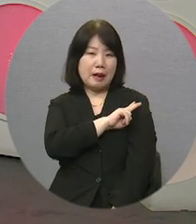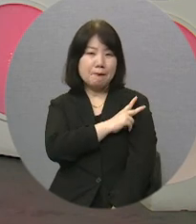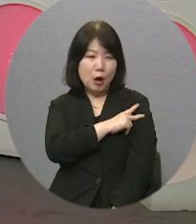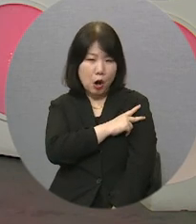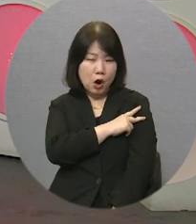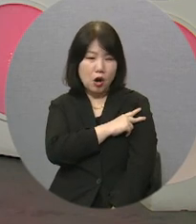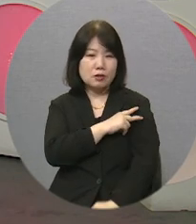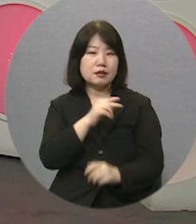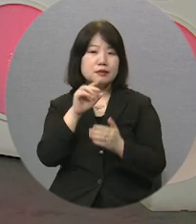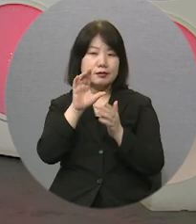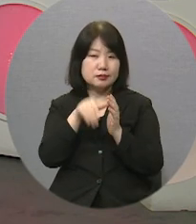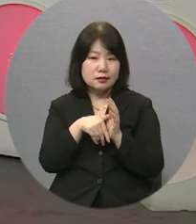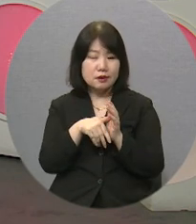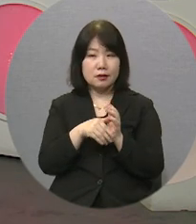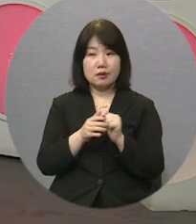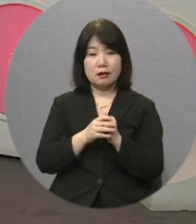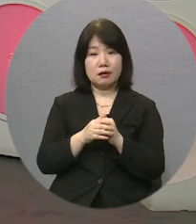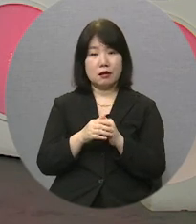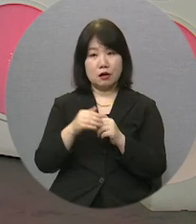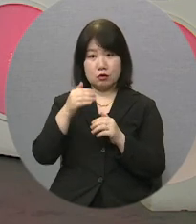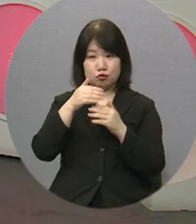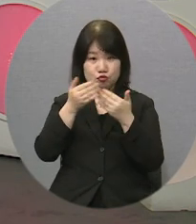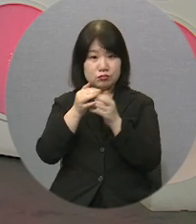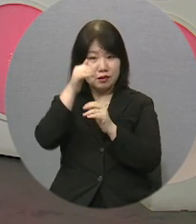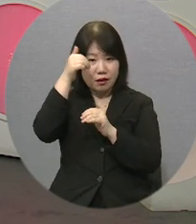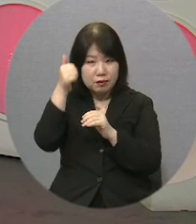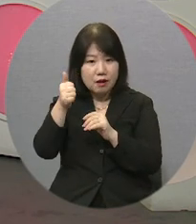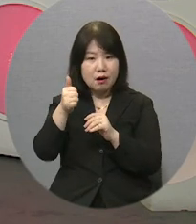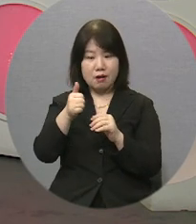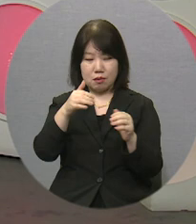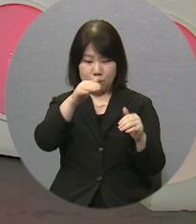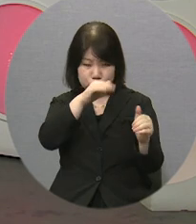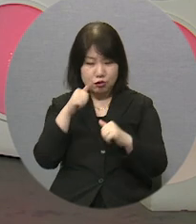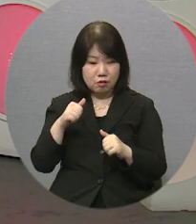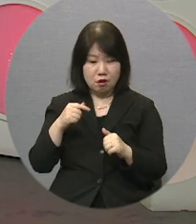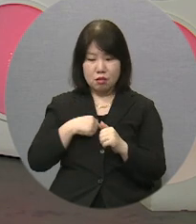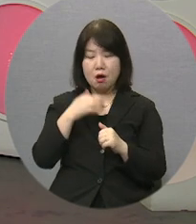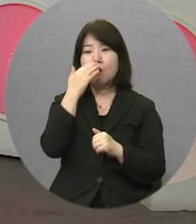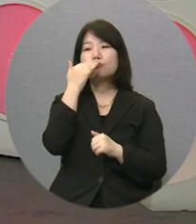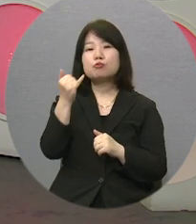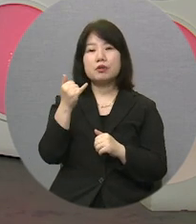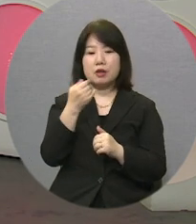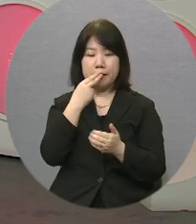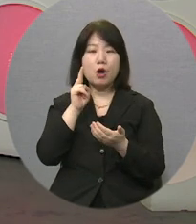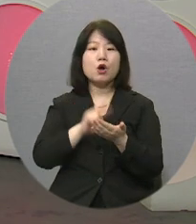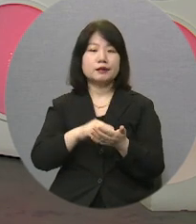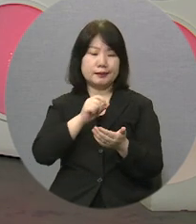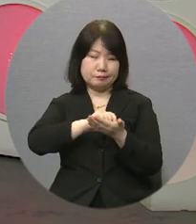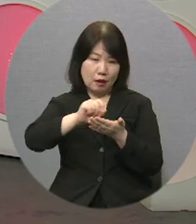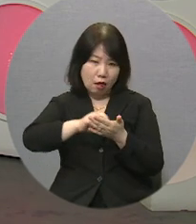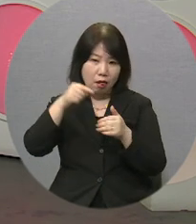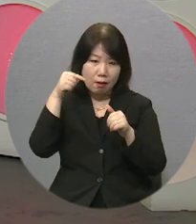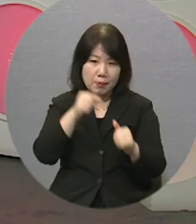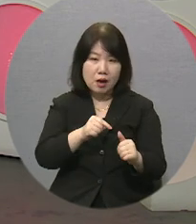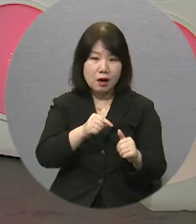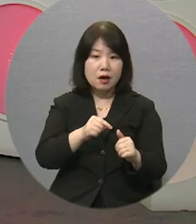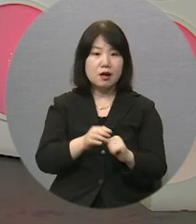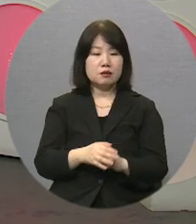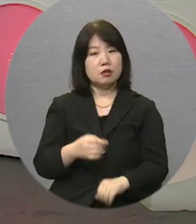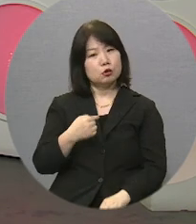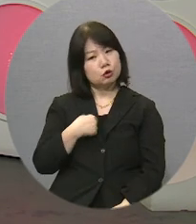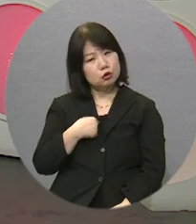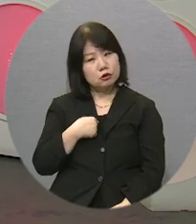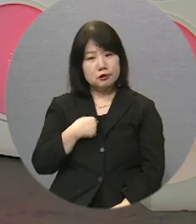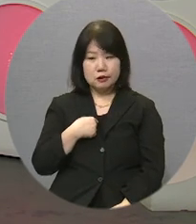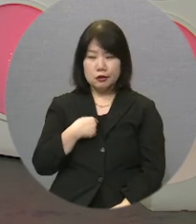중대장이 저와 동기를 불러 각 배치된 이병들 부모에게 안부 편지를 쓰라고 하자